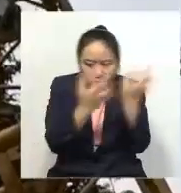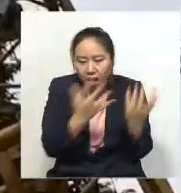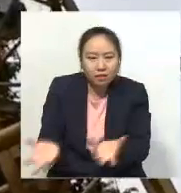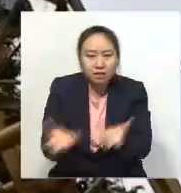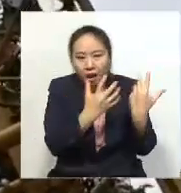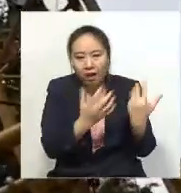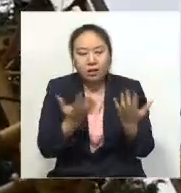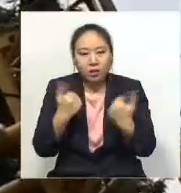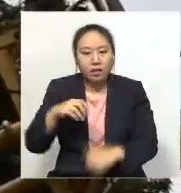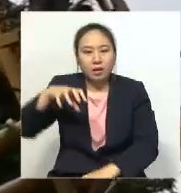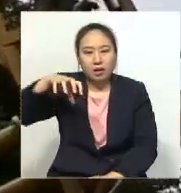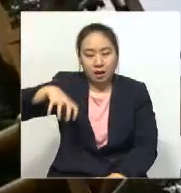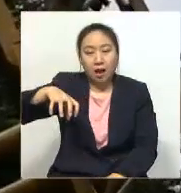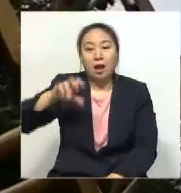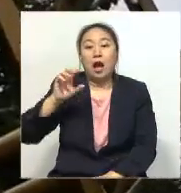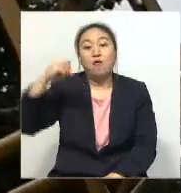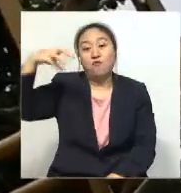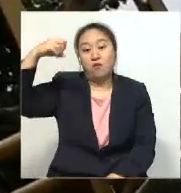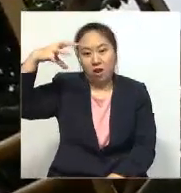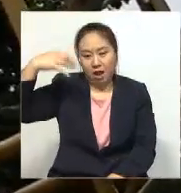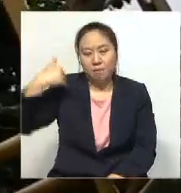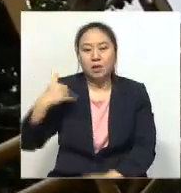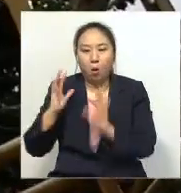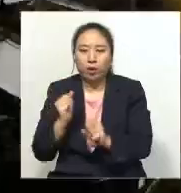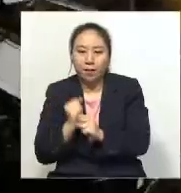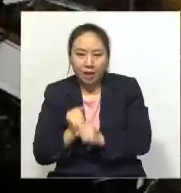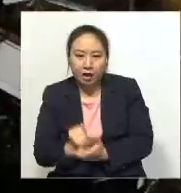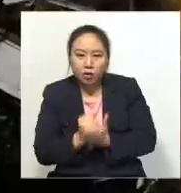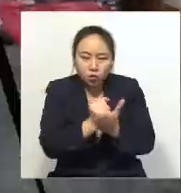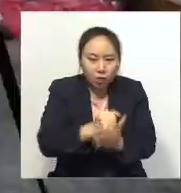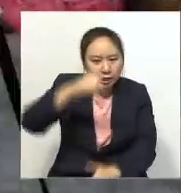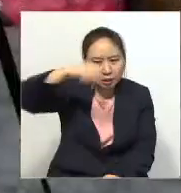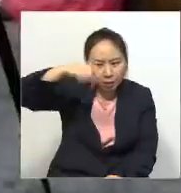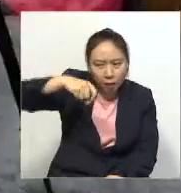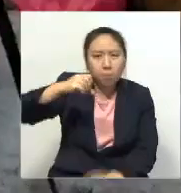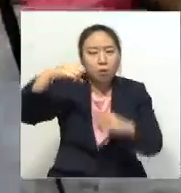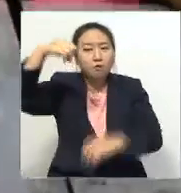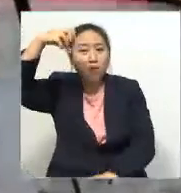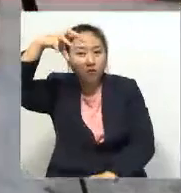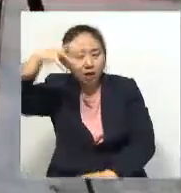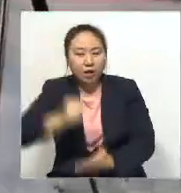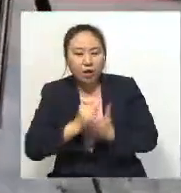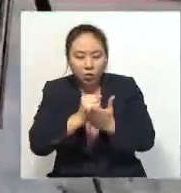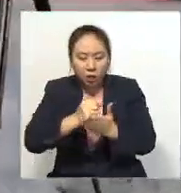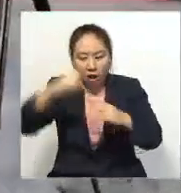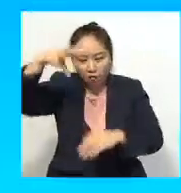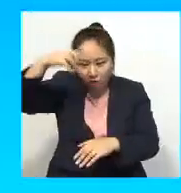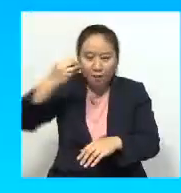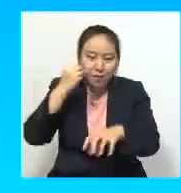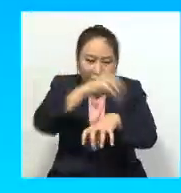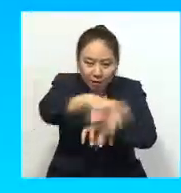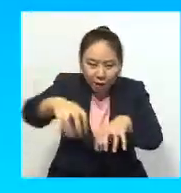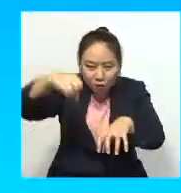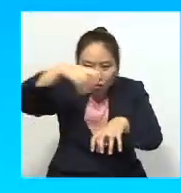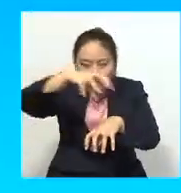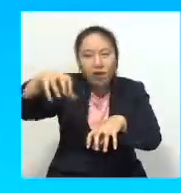ขณะที่การไฟฟ้านครหลวงก็ส่งเจ้าหน้าที่ก็ไปซ่อมอุปกรณ์ไฟฟ้าเพื่อจะได้เร่งจ่ายกระแสไฟฟ้าให้ประชาชนได้ใช้ค่ะ